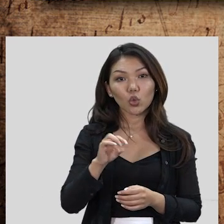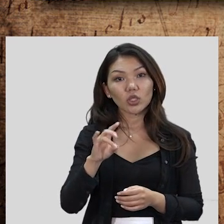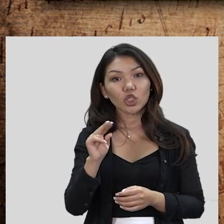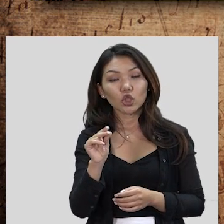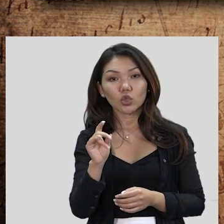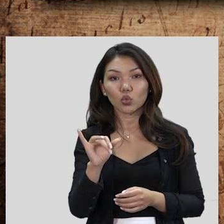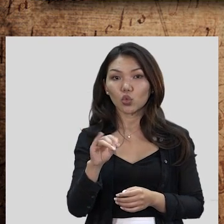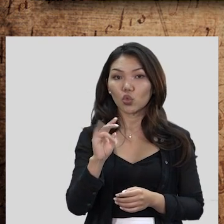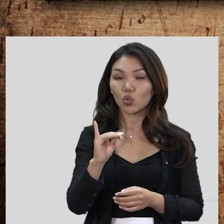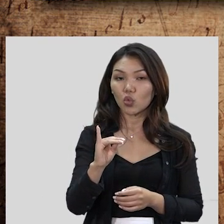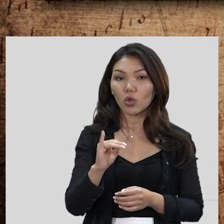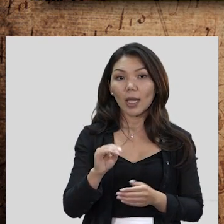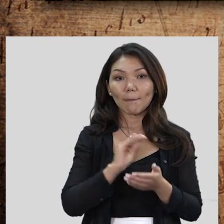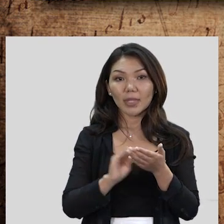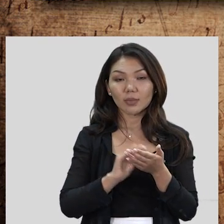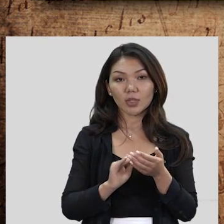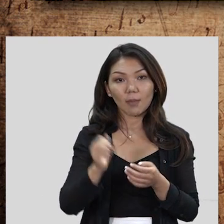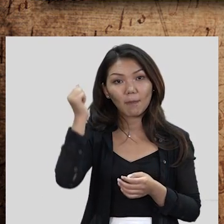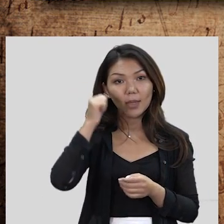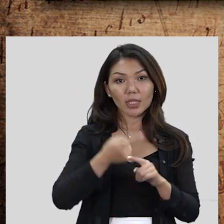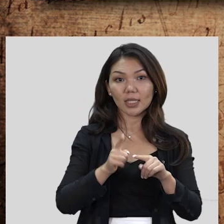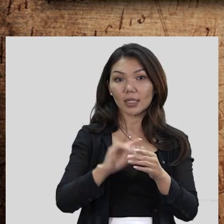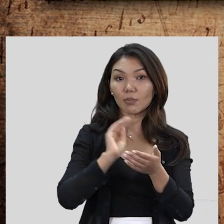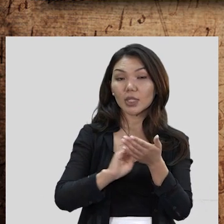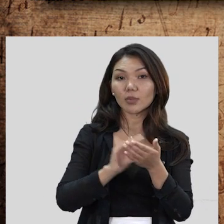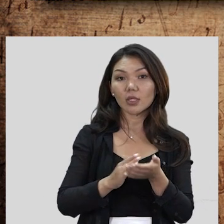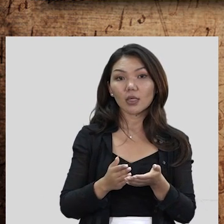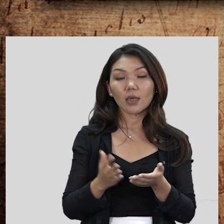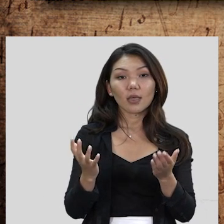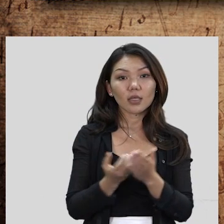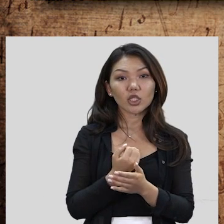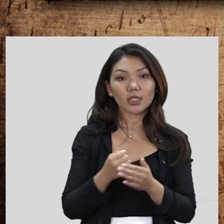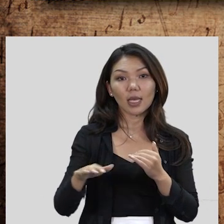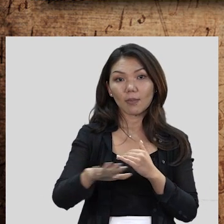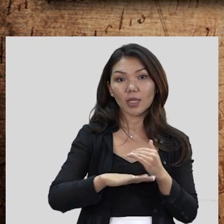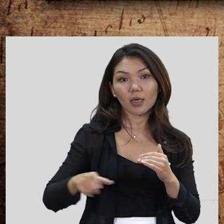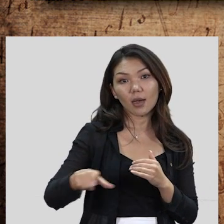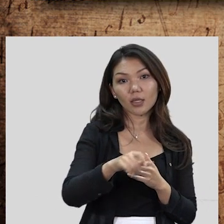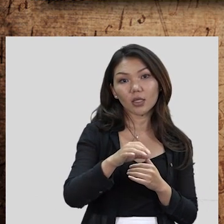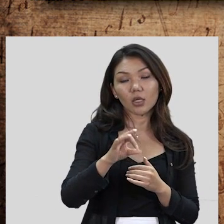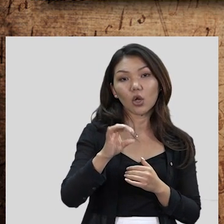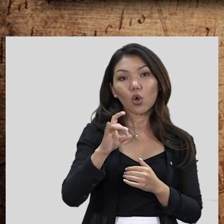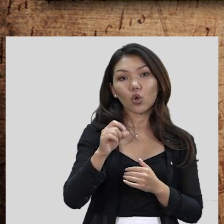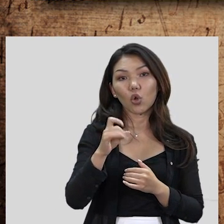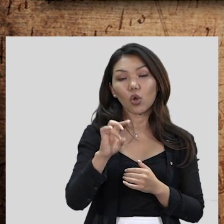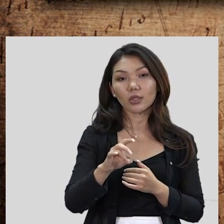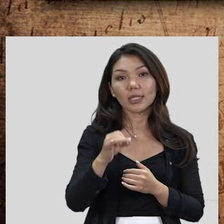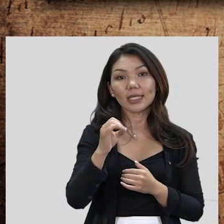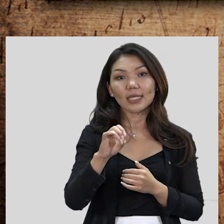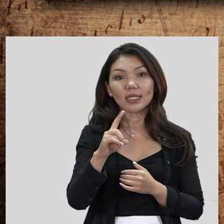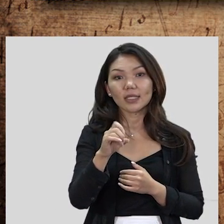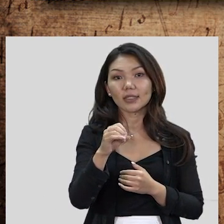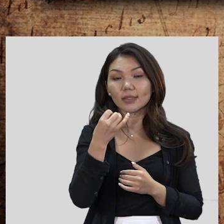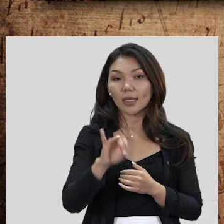памятники это письменности были найдены на берегах реки орхон и енисей поэтому называются архона енисейская